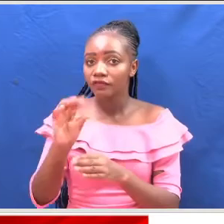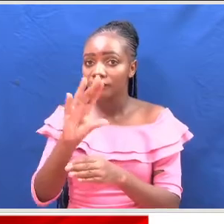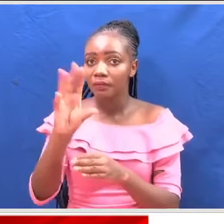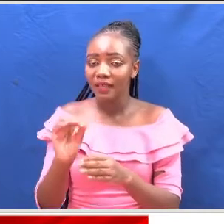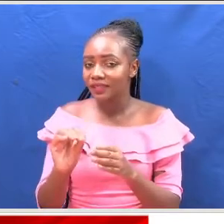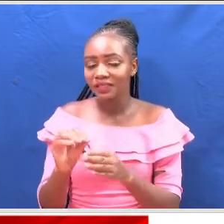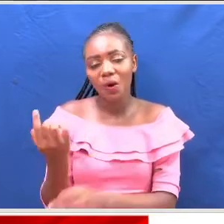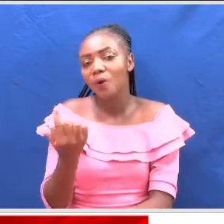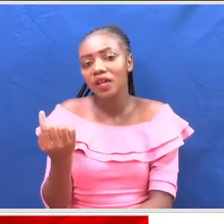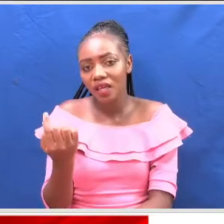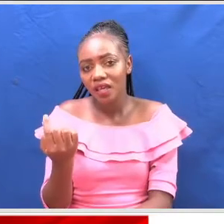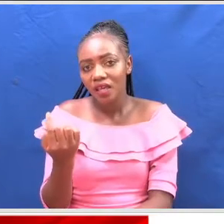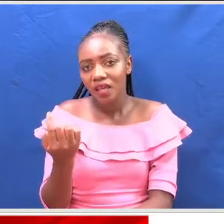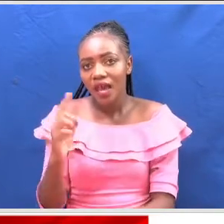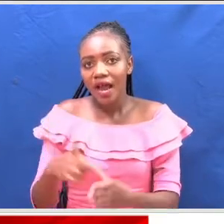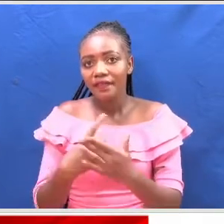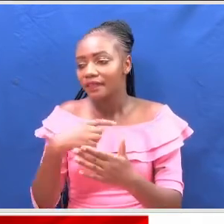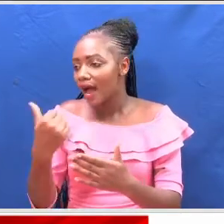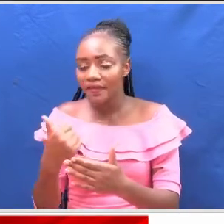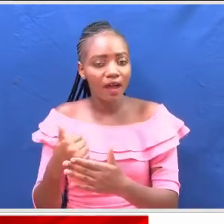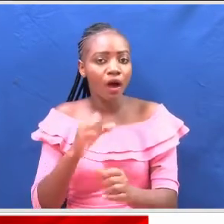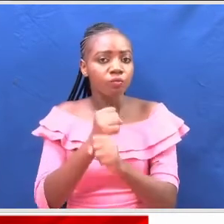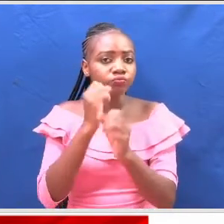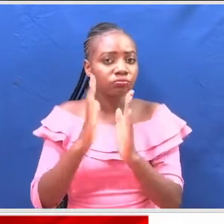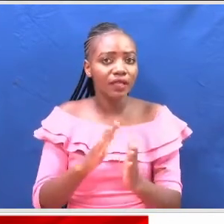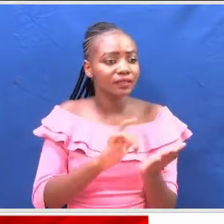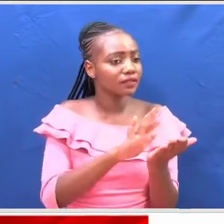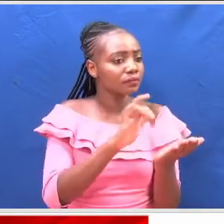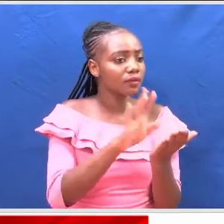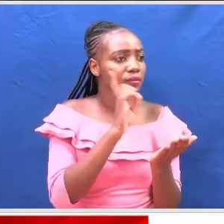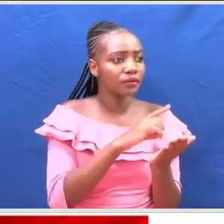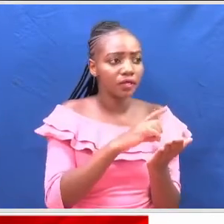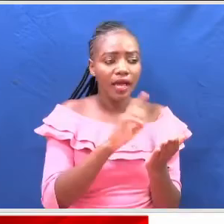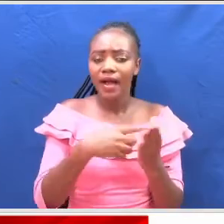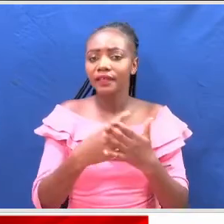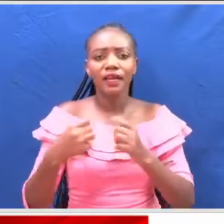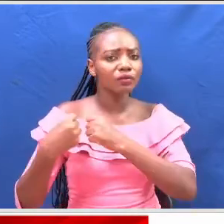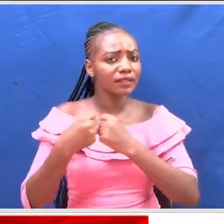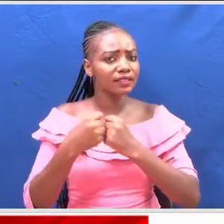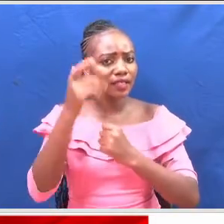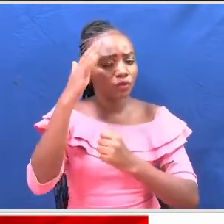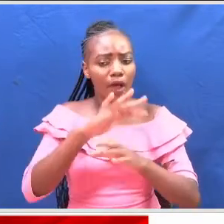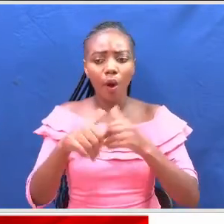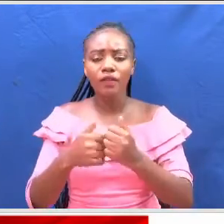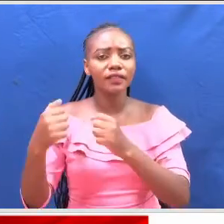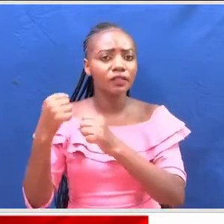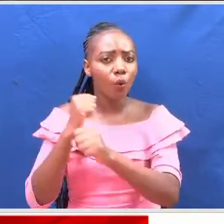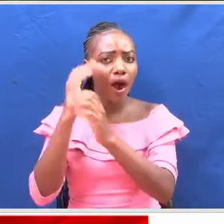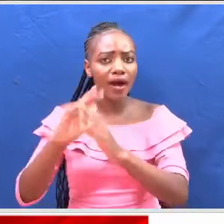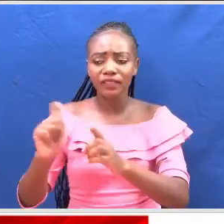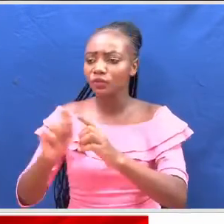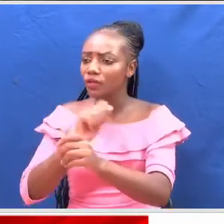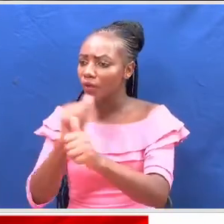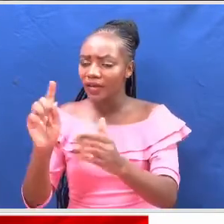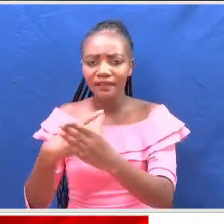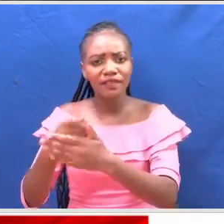So 50% tulisha watuma nyumbani. Tunapata ni changamoto kwa sababu hawa wafanyakazi wote walikuwa trained, walikuwa